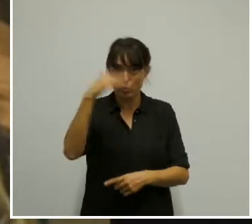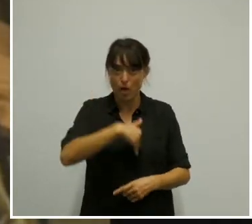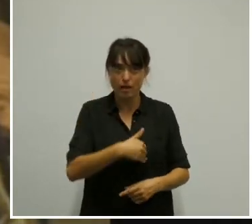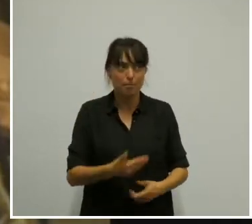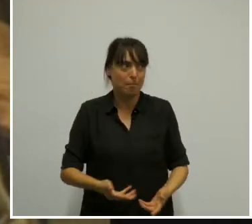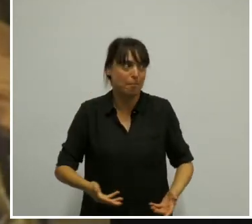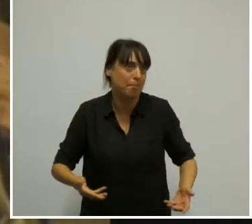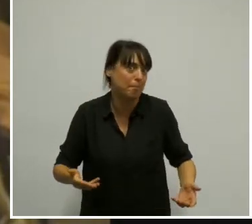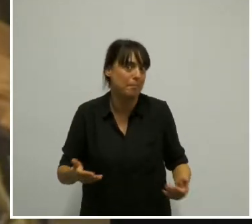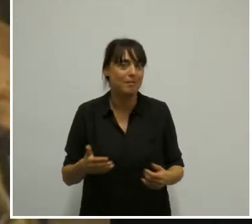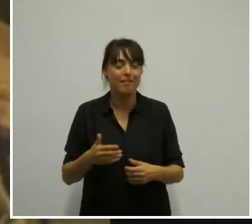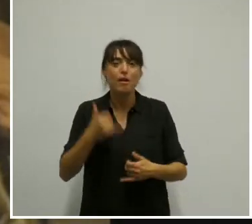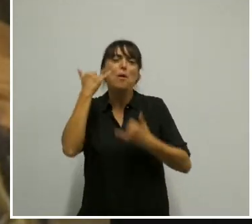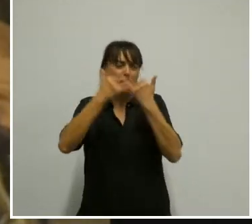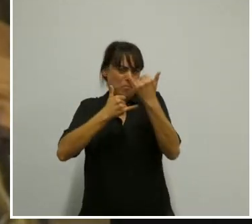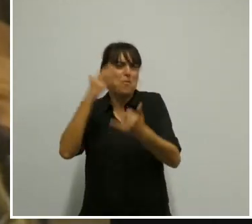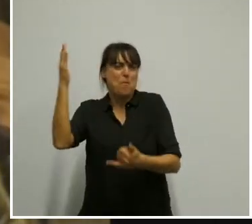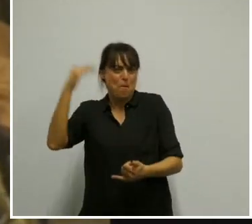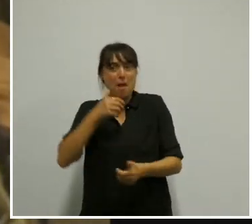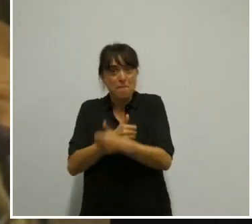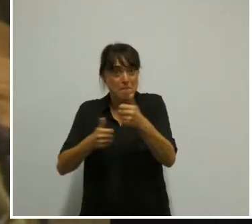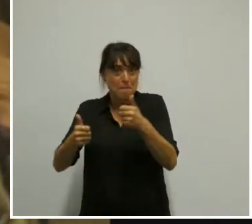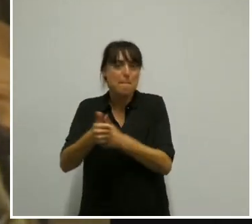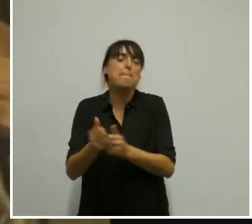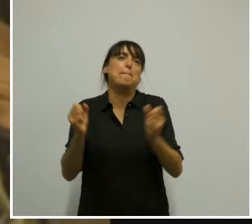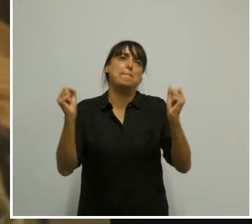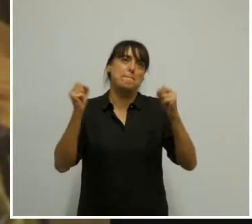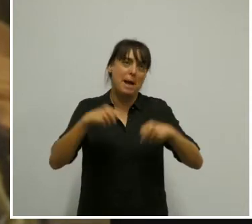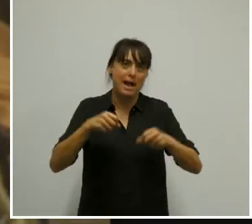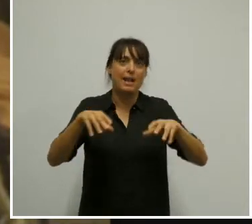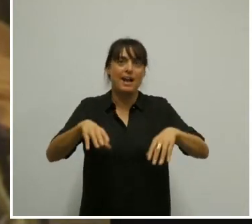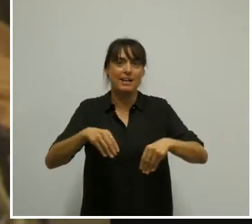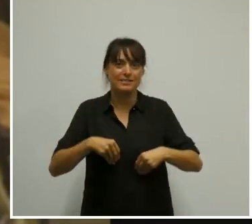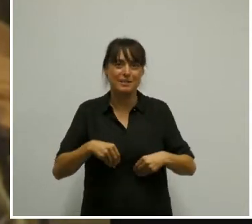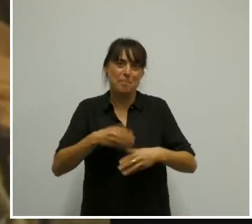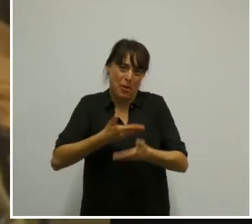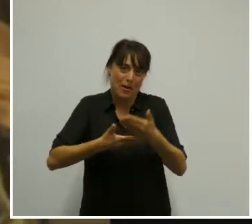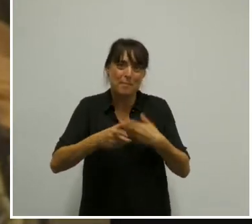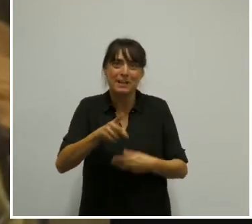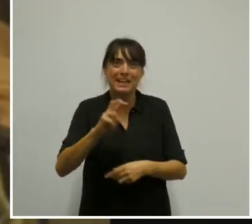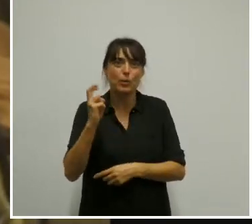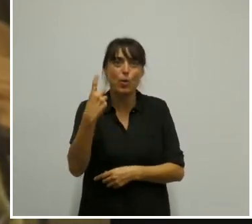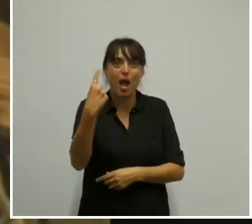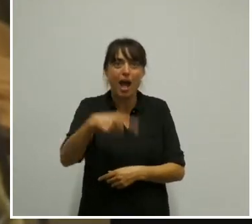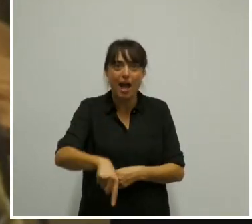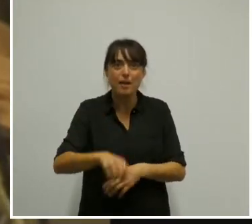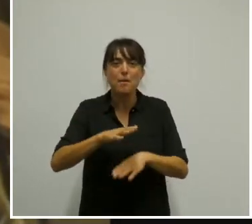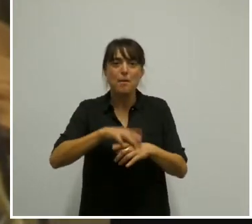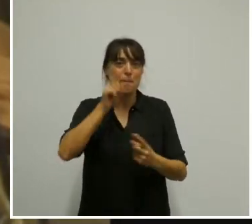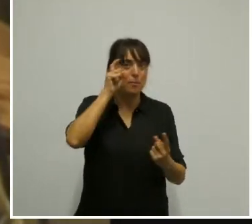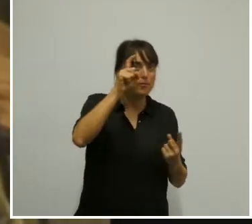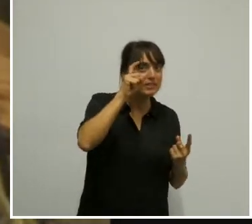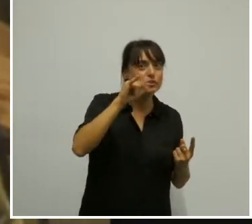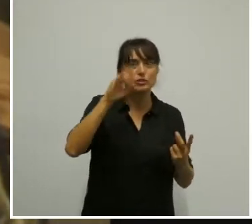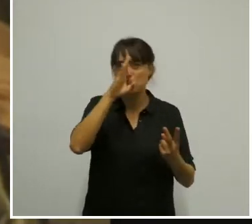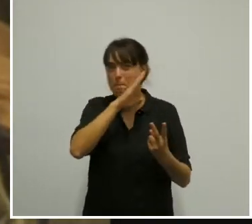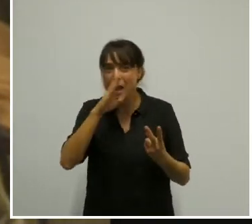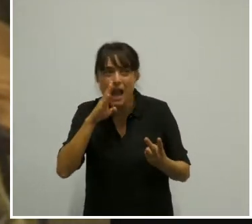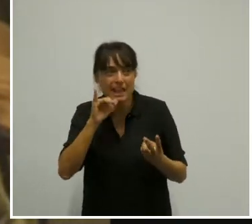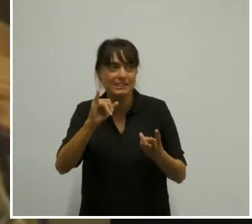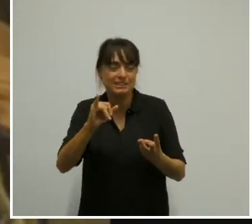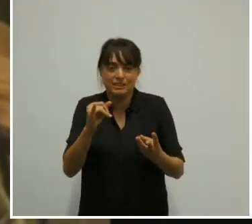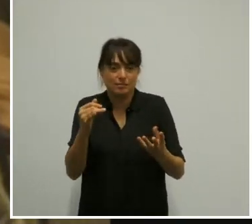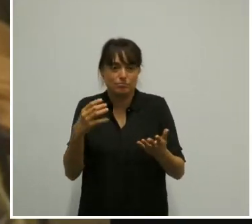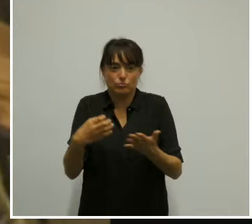Per què? Perquè a nivell estructural i a nivell de professorat puguem donar un servei